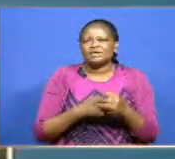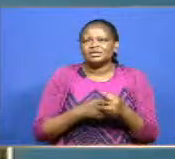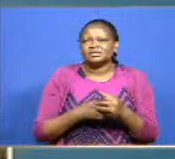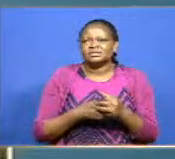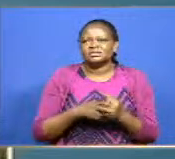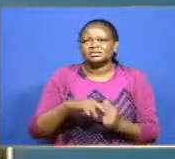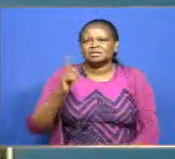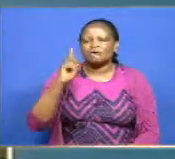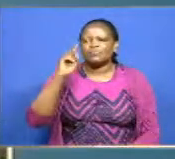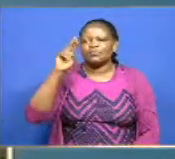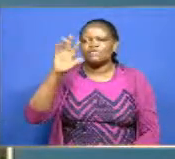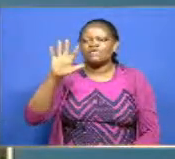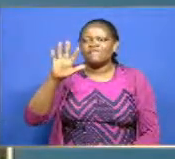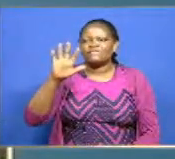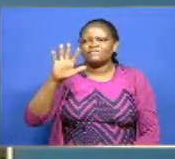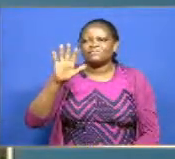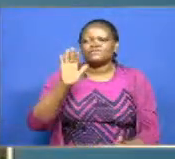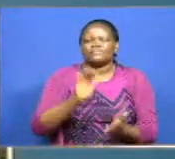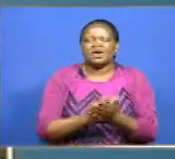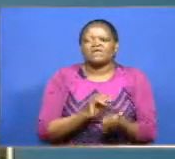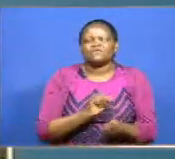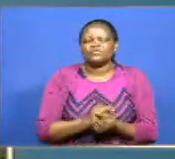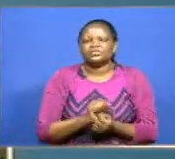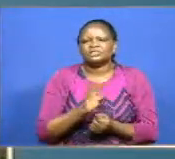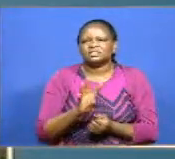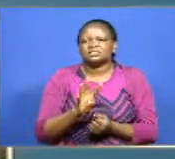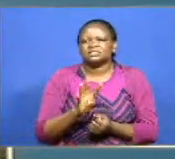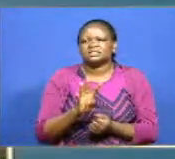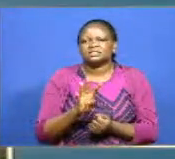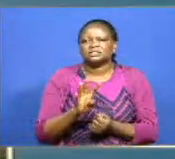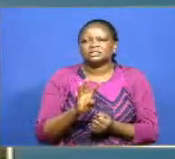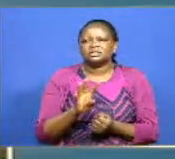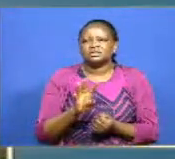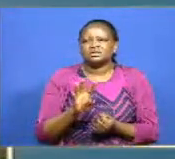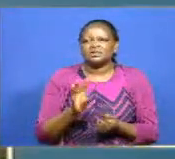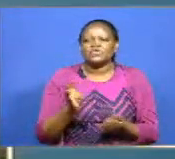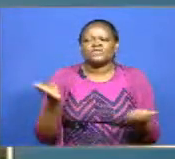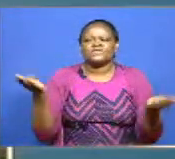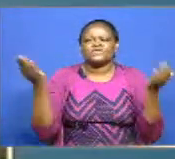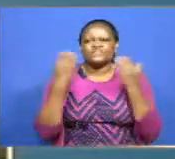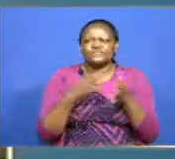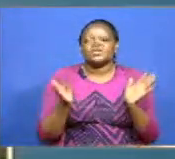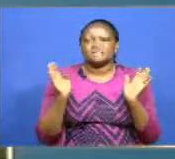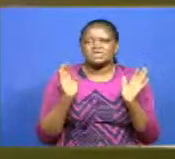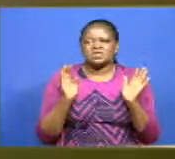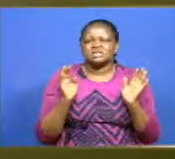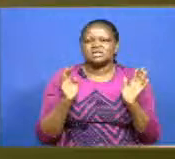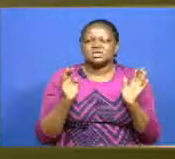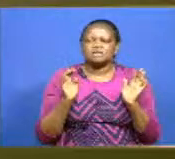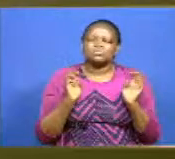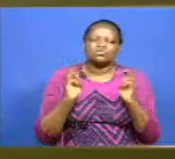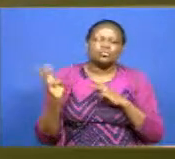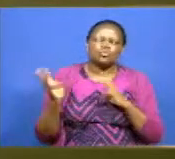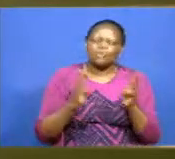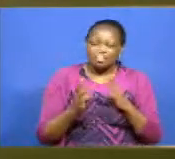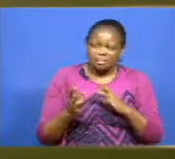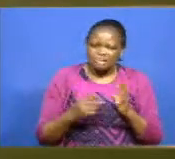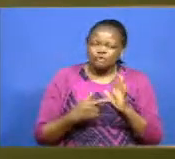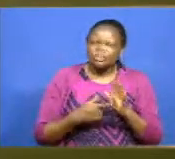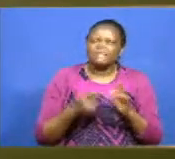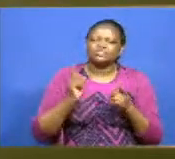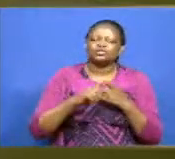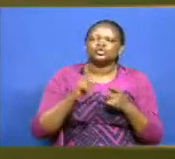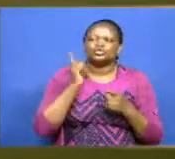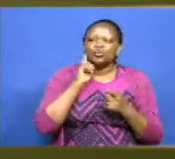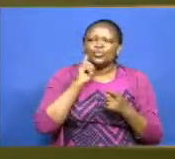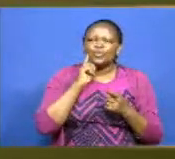tunakili kati ya nyuzi 25 na 14. Na mtazamaji, nimehitimisha utabiri wa hali ya hewa kwa sasa. Hadi kesho inshallah, na